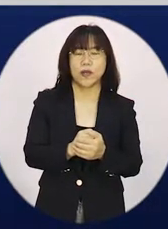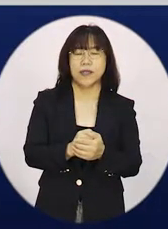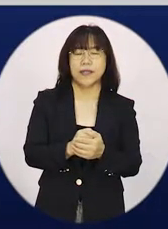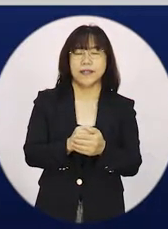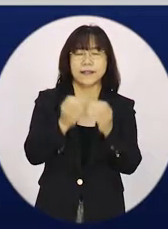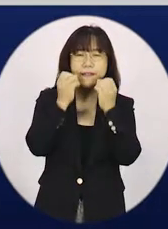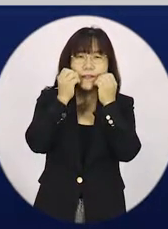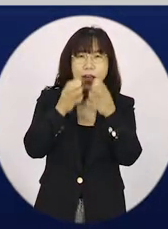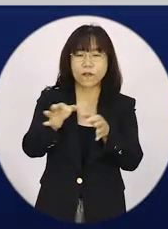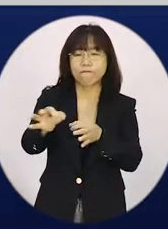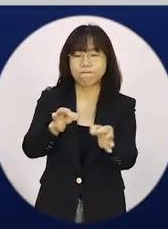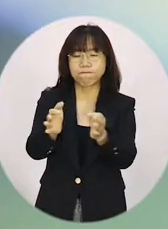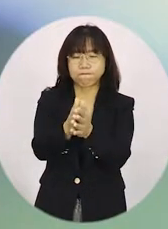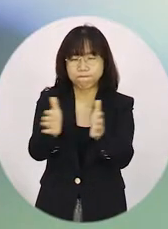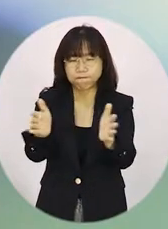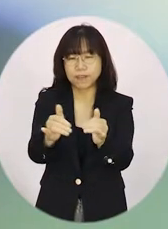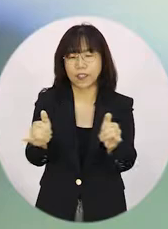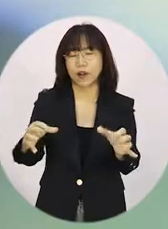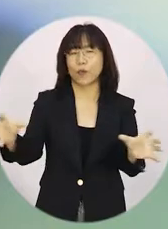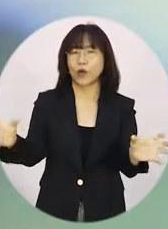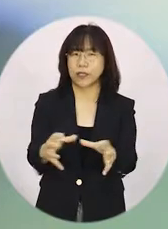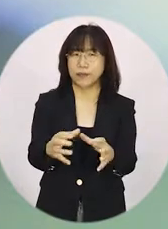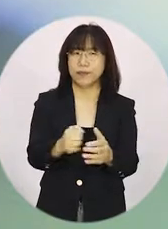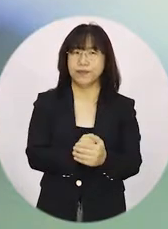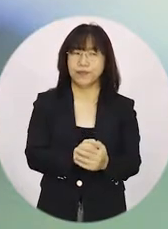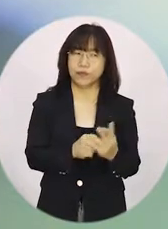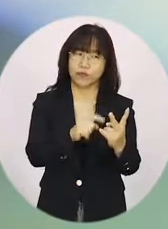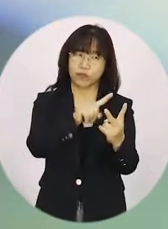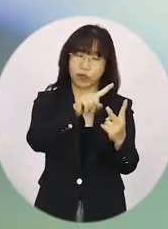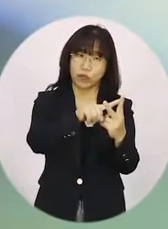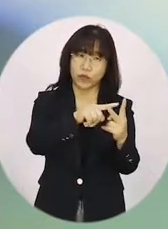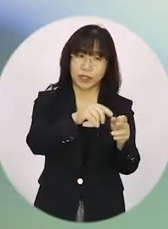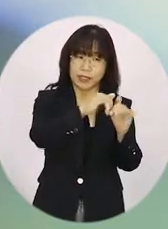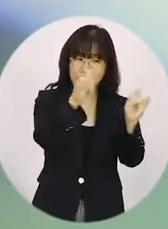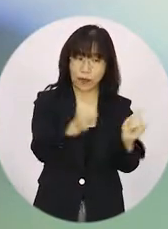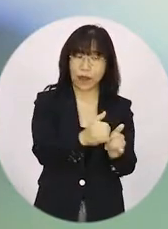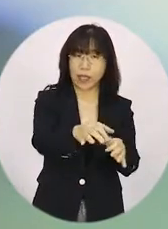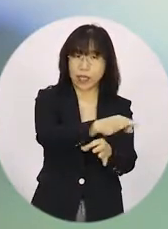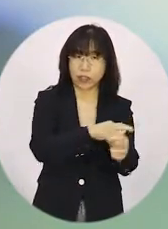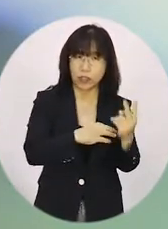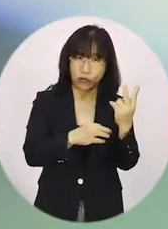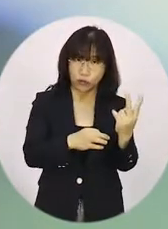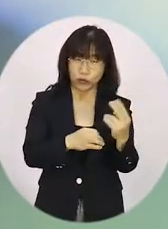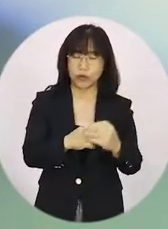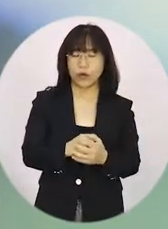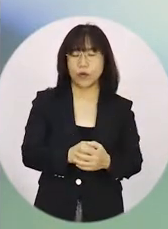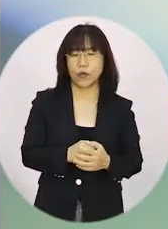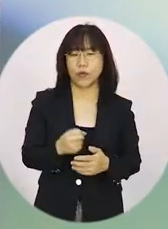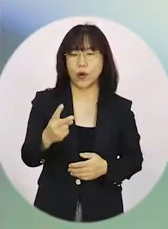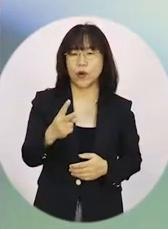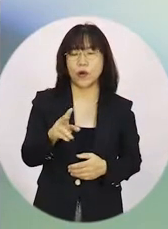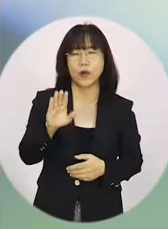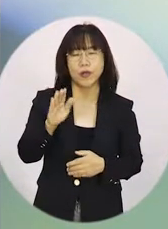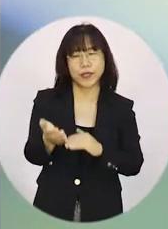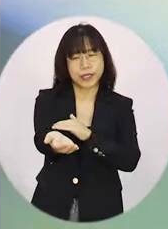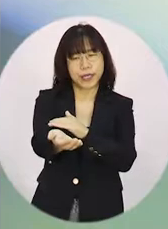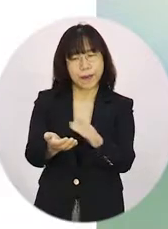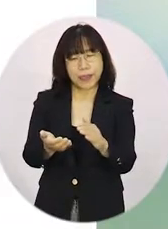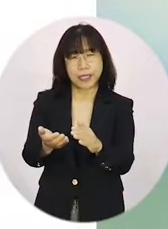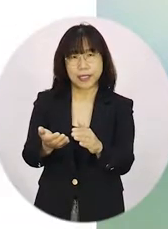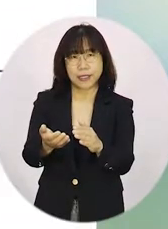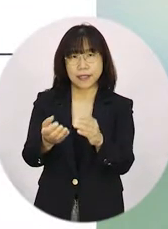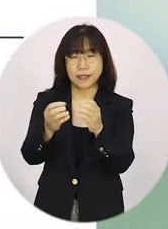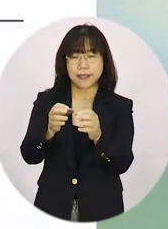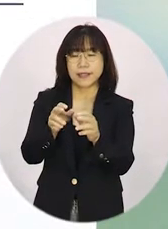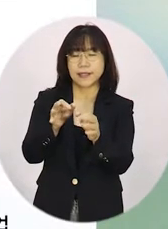모집합니다 모집은 사회적 경제 기업 2곳과 인연이 4차 회적 경제 조직으로 전원 하려는